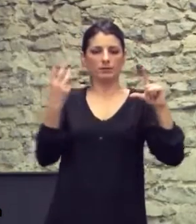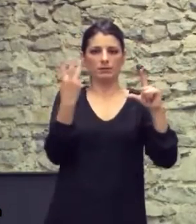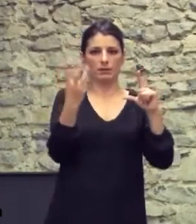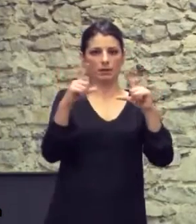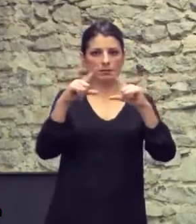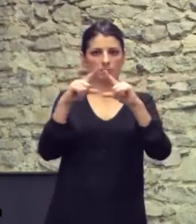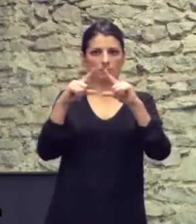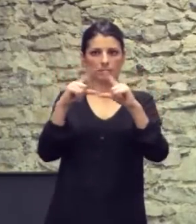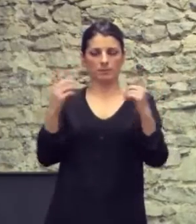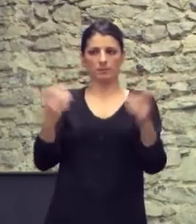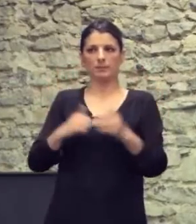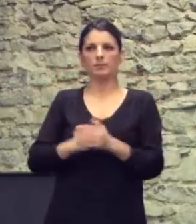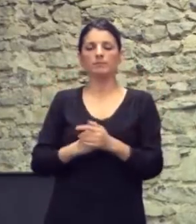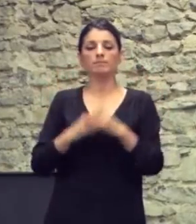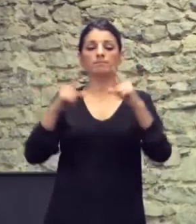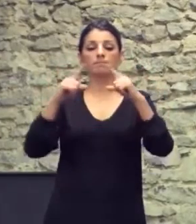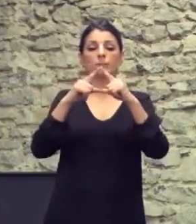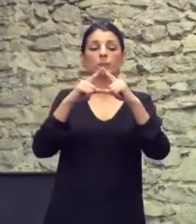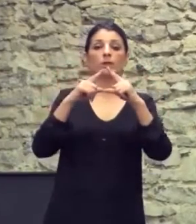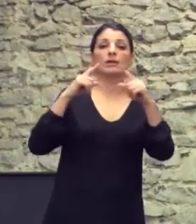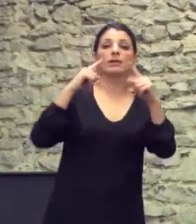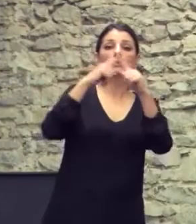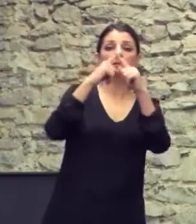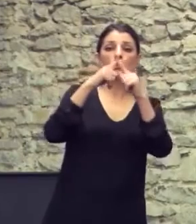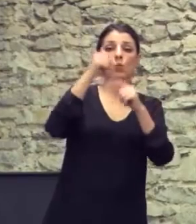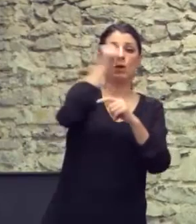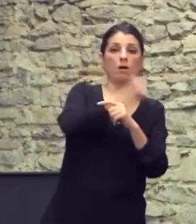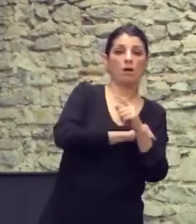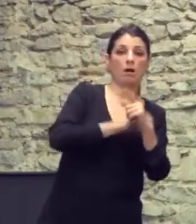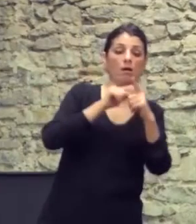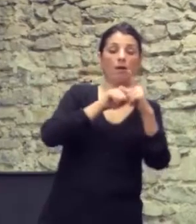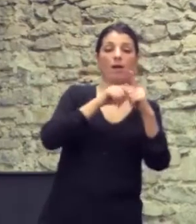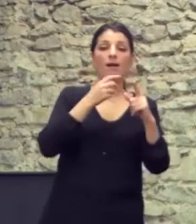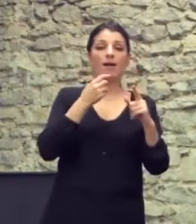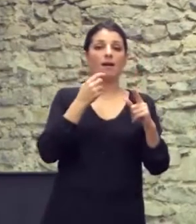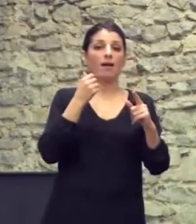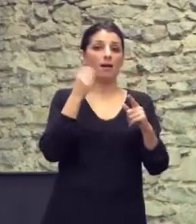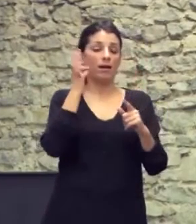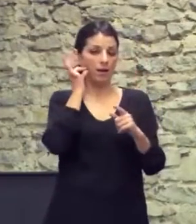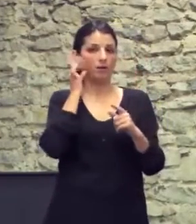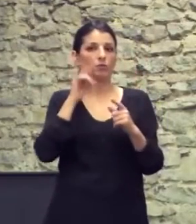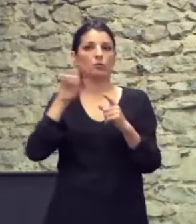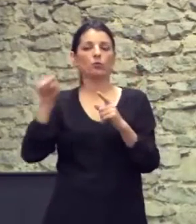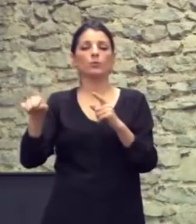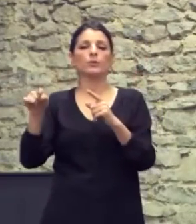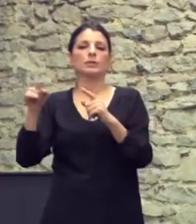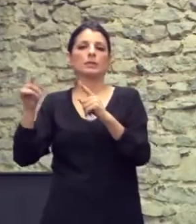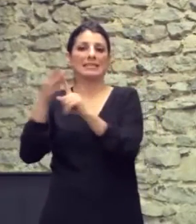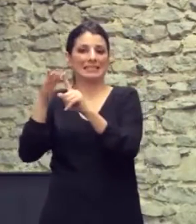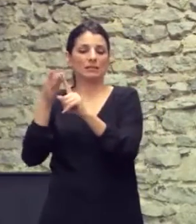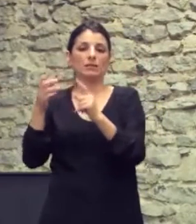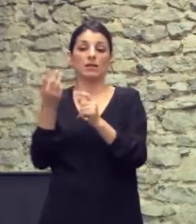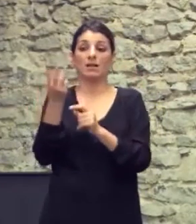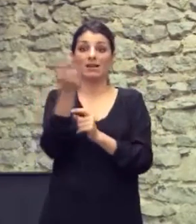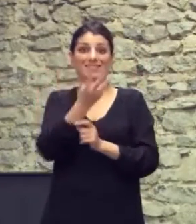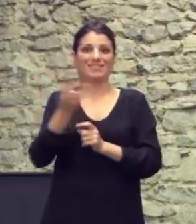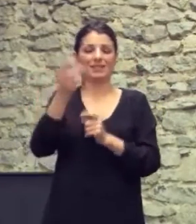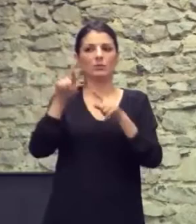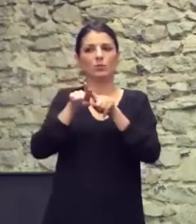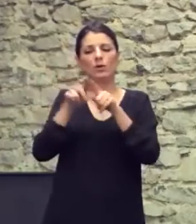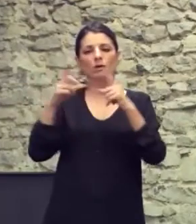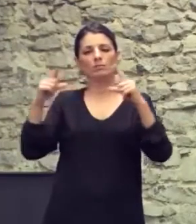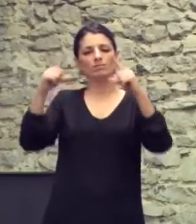pues grazia doblea dauka, ez? Sexua, generoa eta desiraren arteko triangelu hortaz. Guk benetan sinisten dugu triangelu bat dela, edo